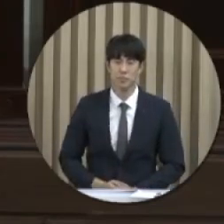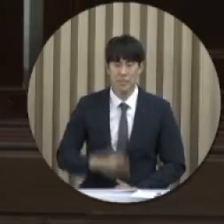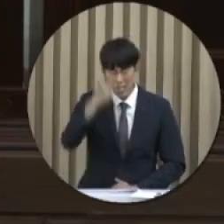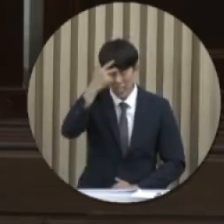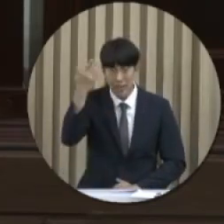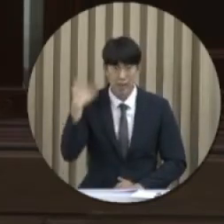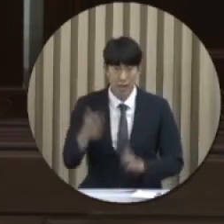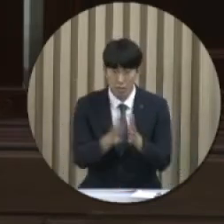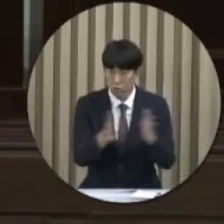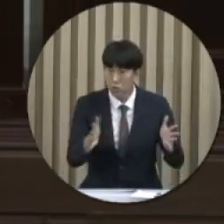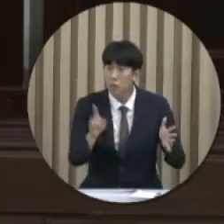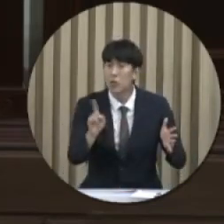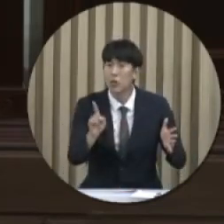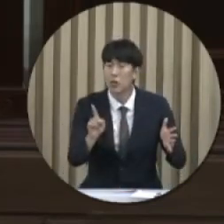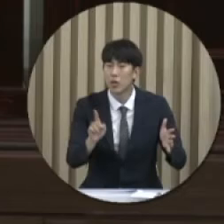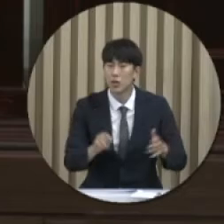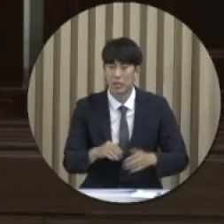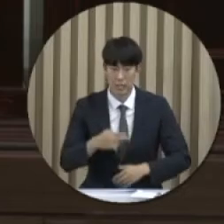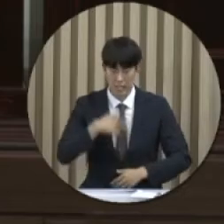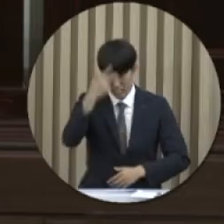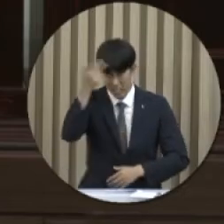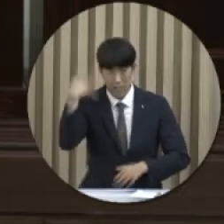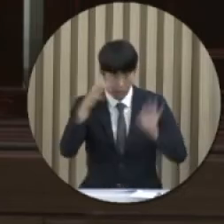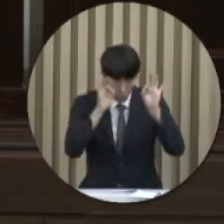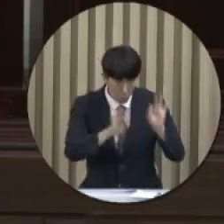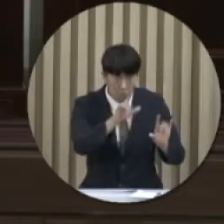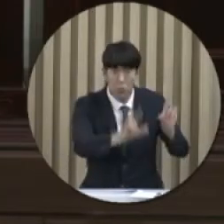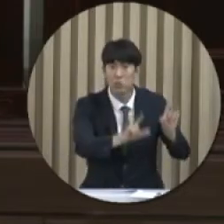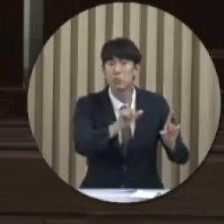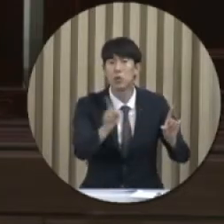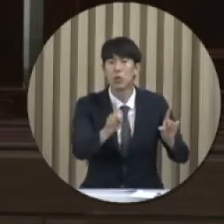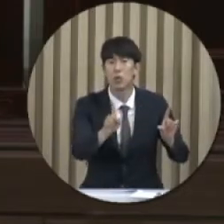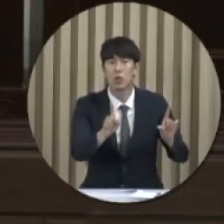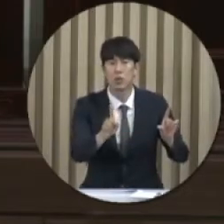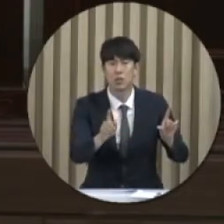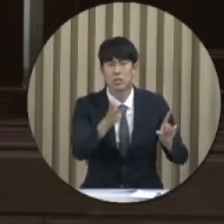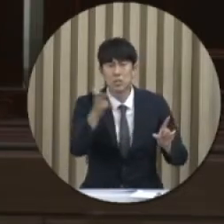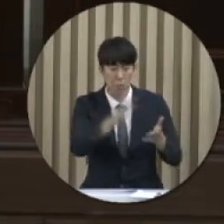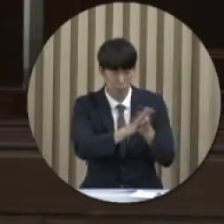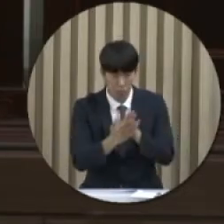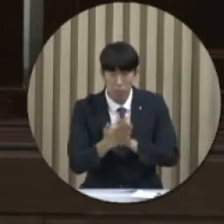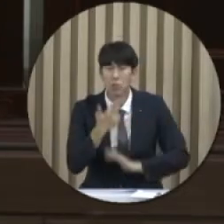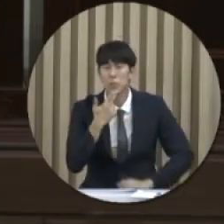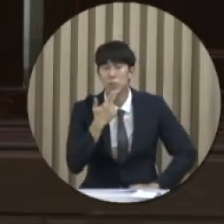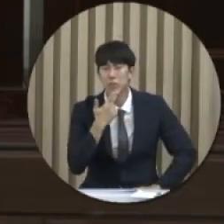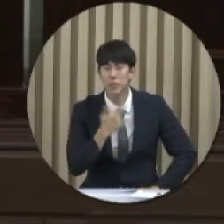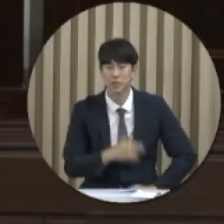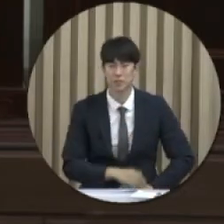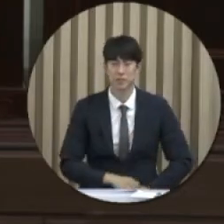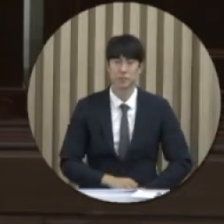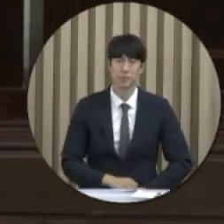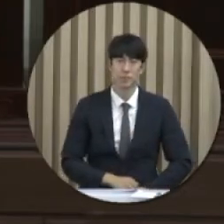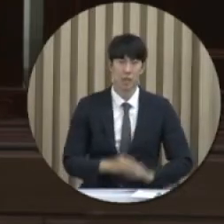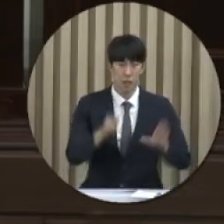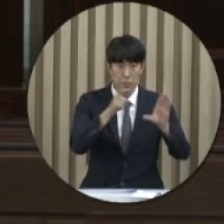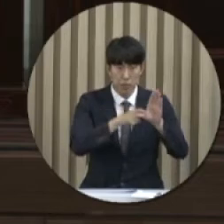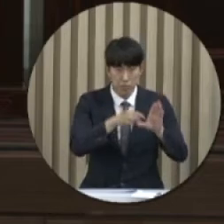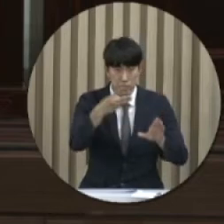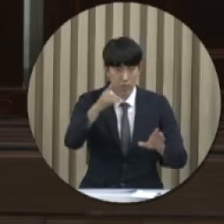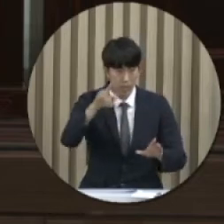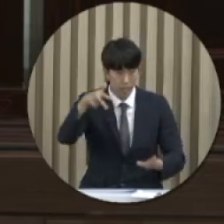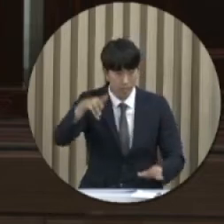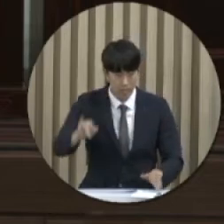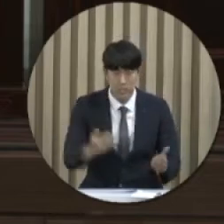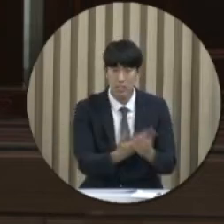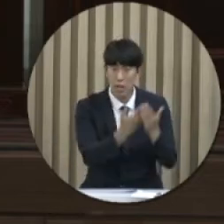구도심은 제가 어렸을 적 보고 자랐던 모습에서 크게 변하지 않았고 병점